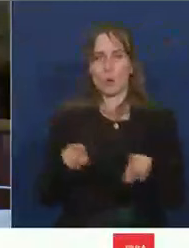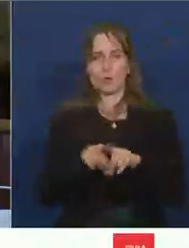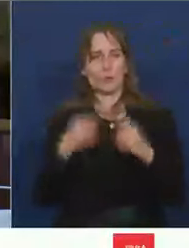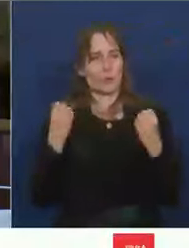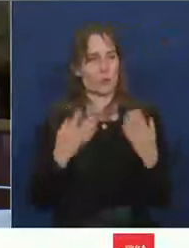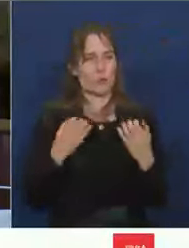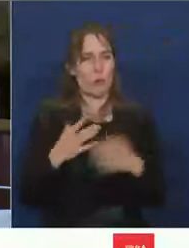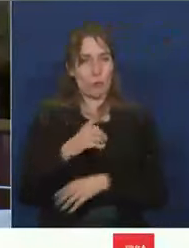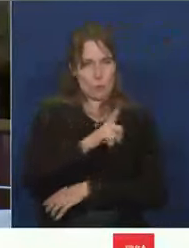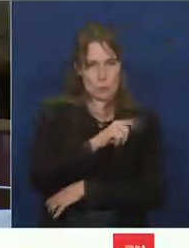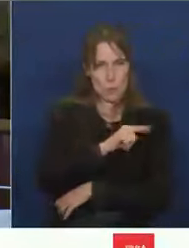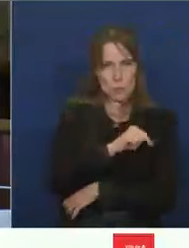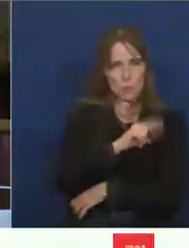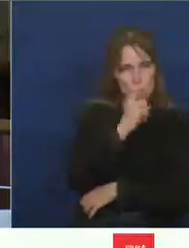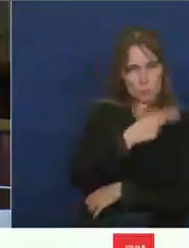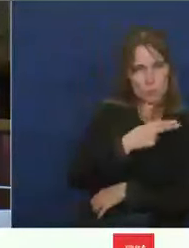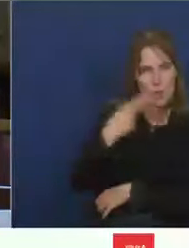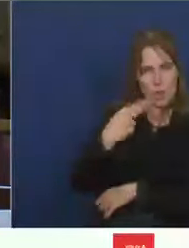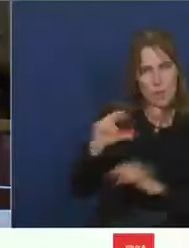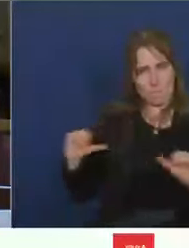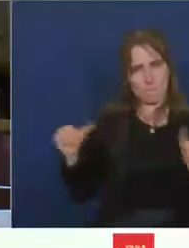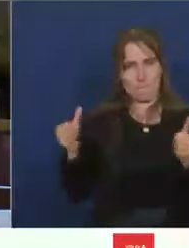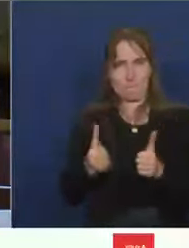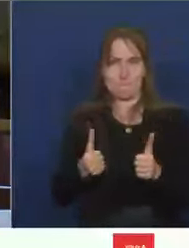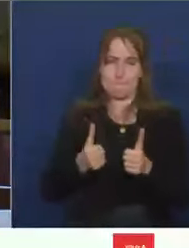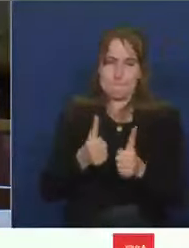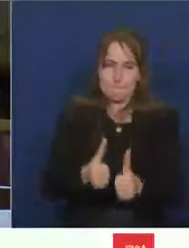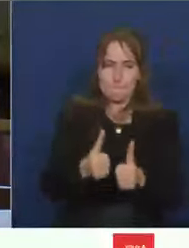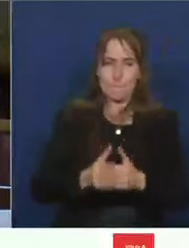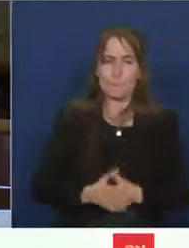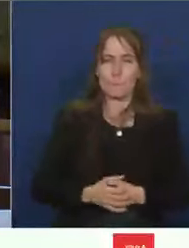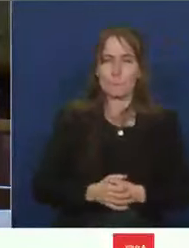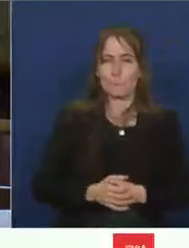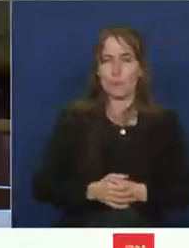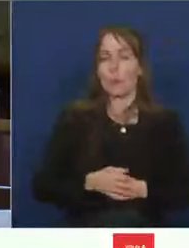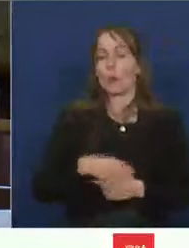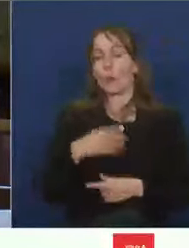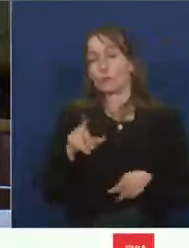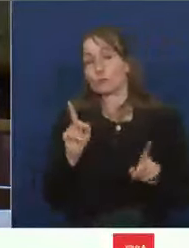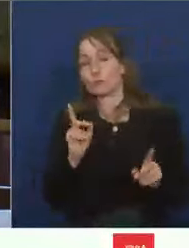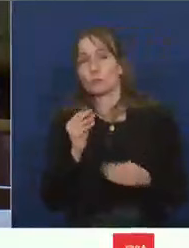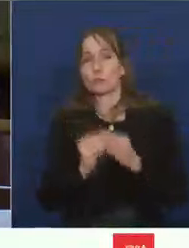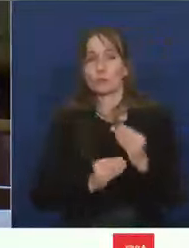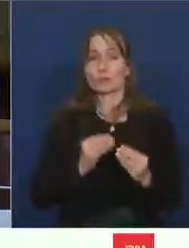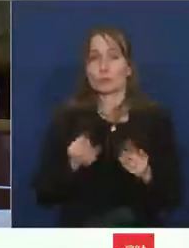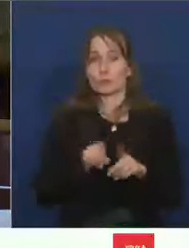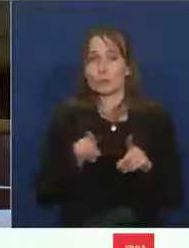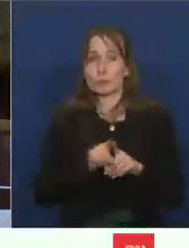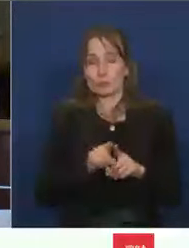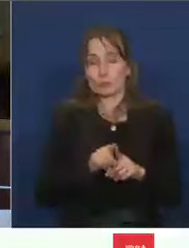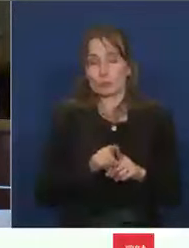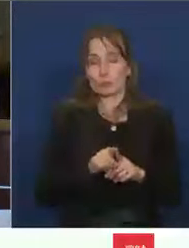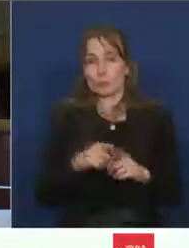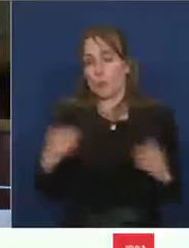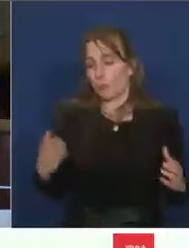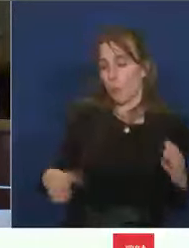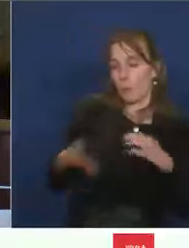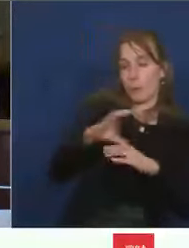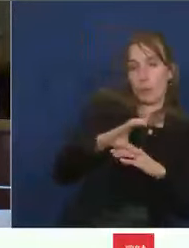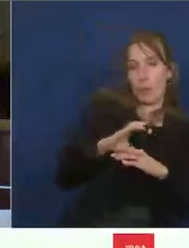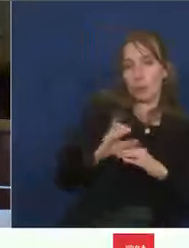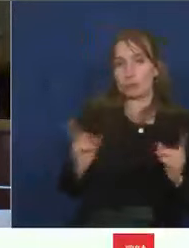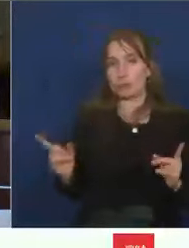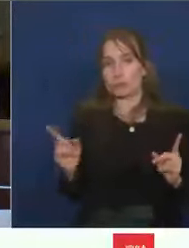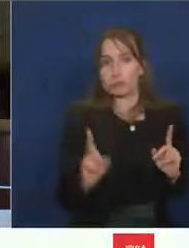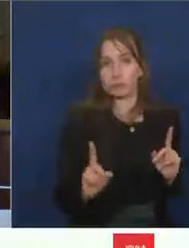même, souvent d'ailleurs de sa propre initiative, et parfois complémentairement avec la police nationale. Donc vous voyez quand même que